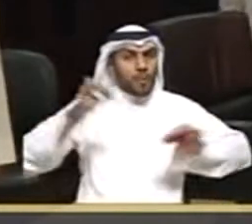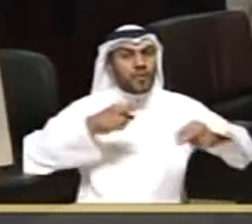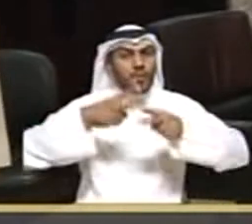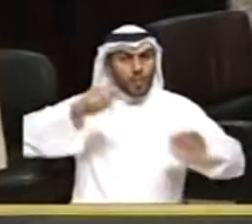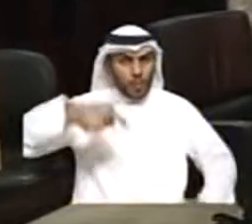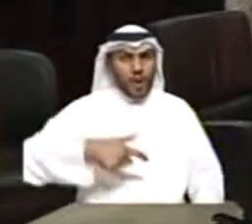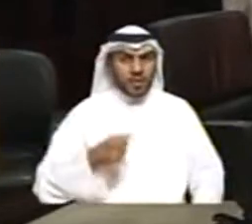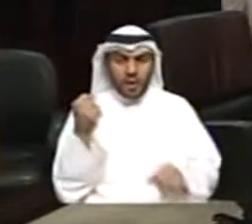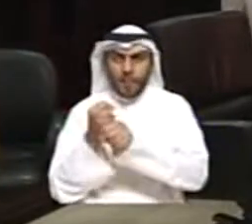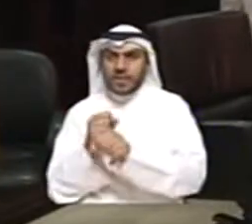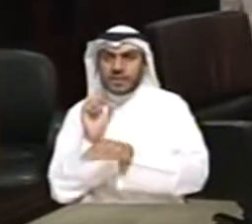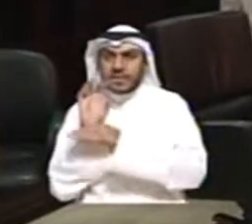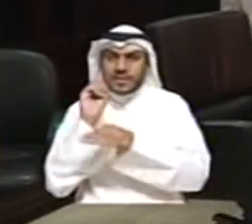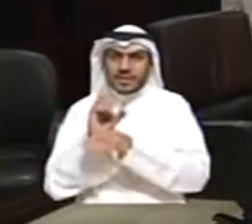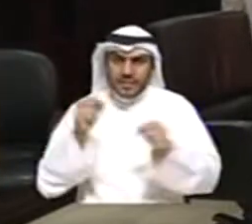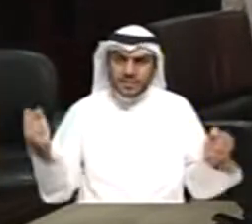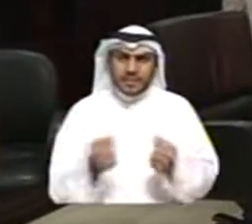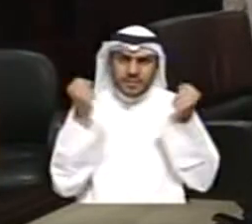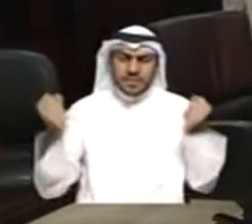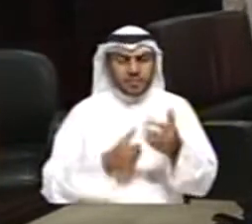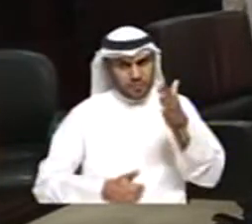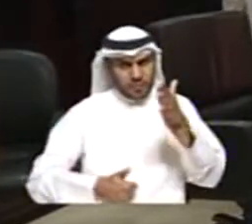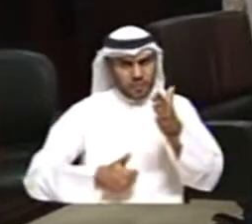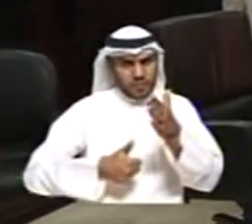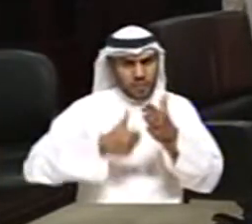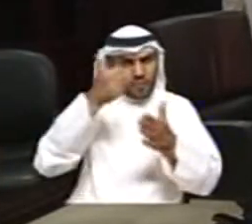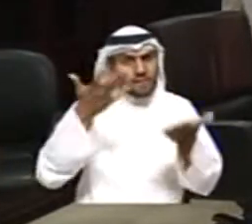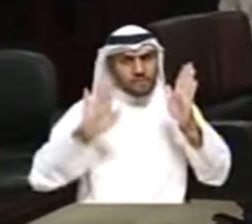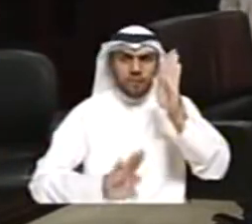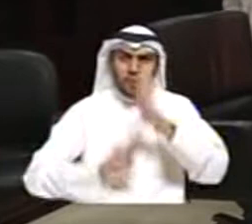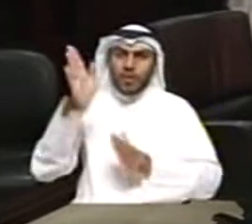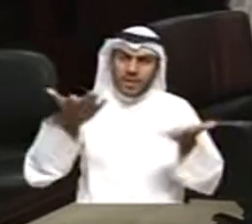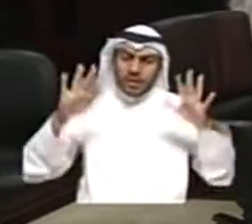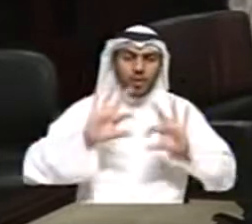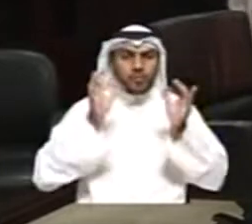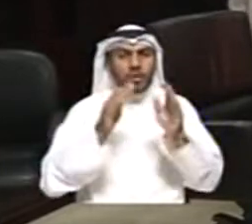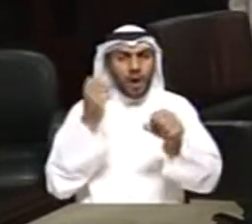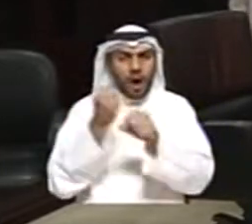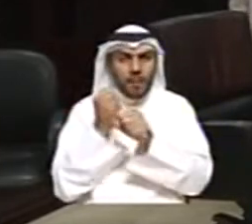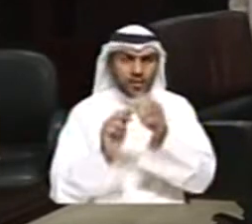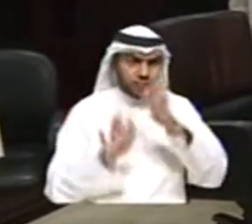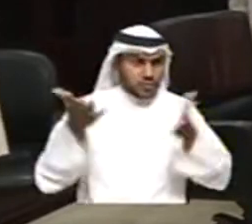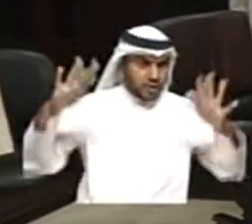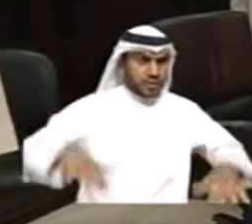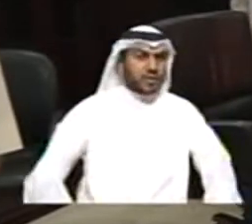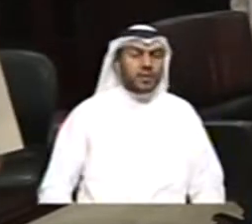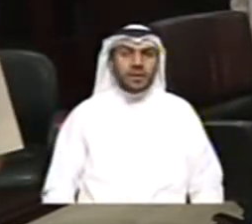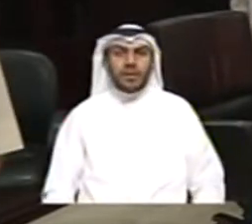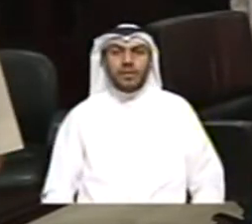في هذا المجال للارتقاء في المهنة والارتقاء في خدمة المجتمع وكذلك الارتقاء فيما تقدم الهيئة العامة للقوى العاملة.